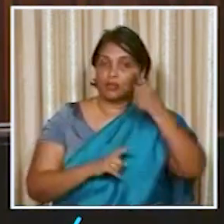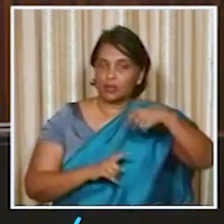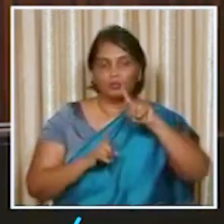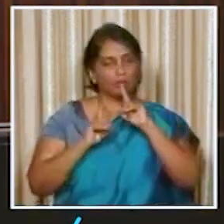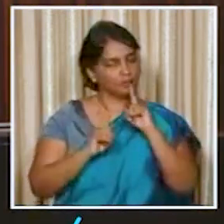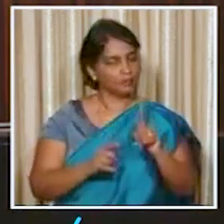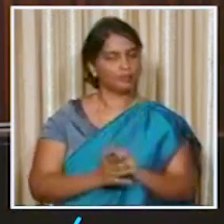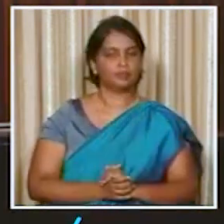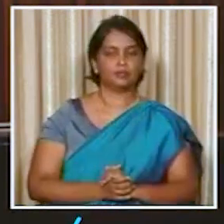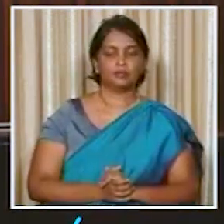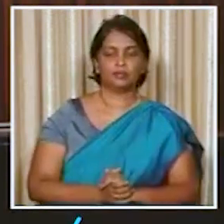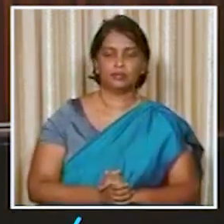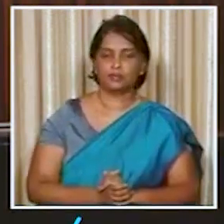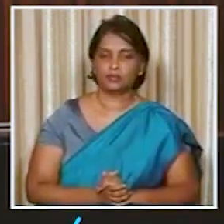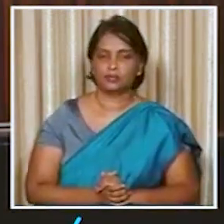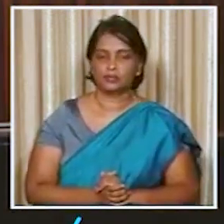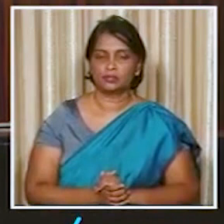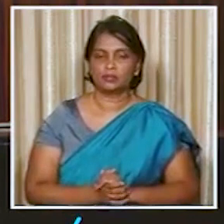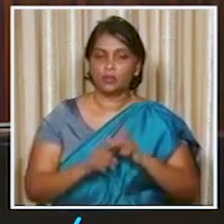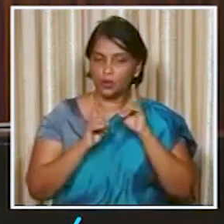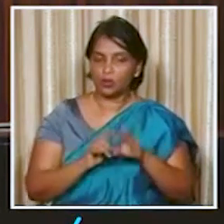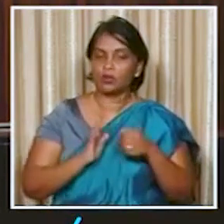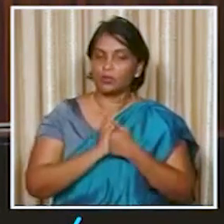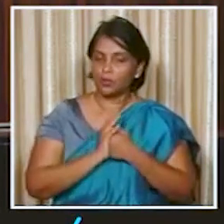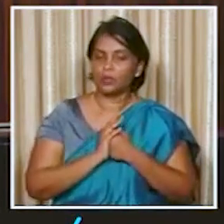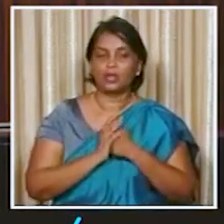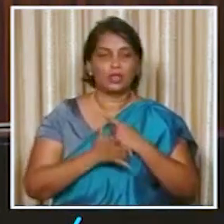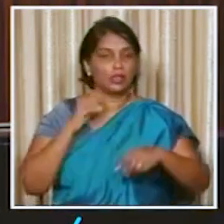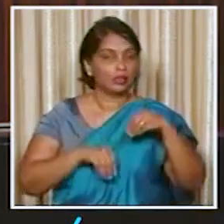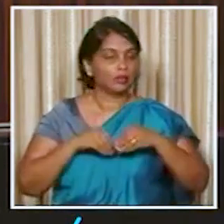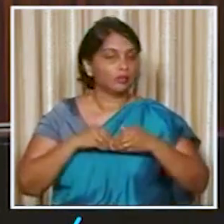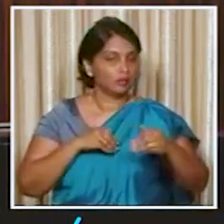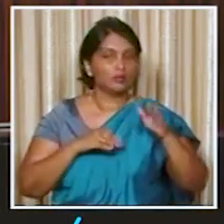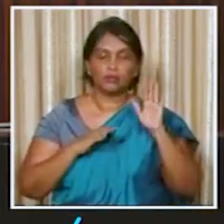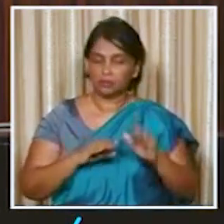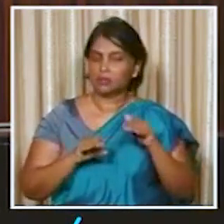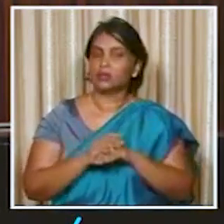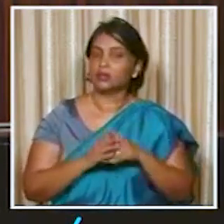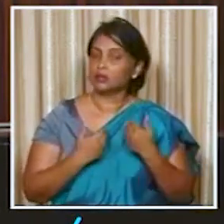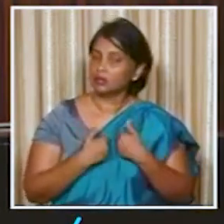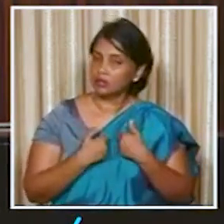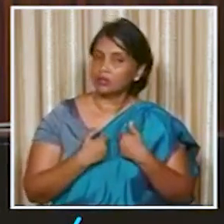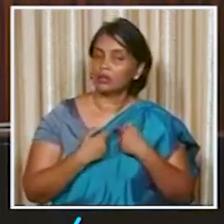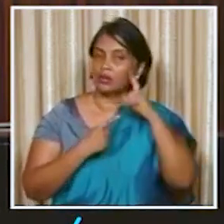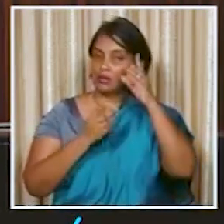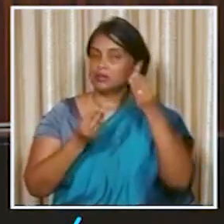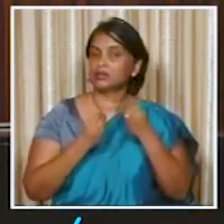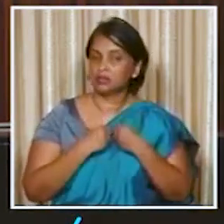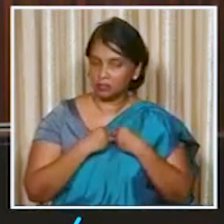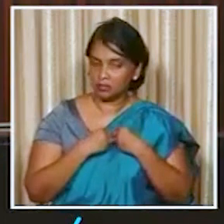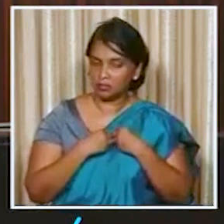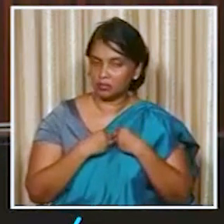ප්‍රකාශ කරනු කැමැත්තෙමි. මෙවන් ගෞරවනීය දේශපාලන ගමනකෙහිදීමට මාහට ආශිර්වාදය ලබා